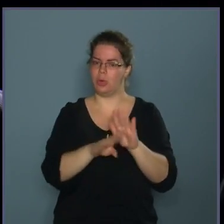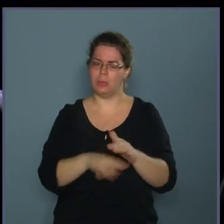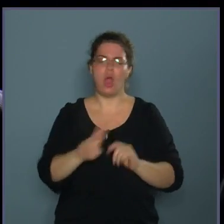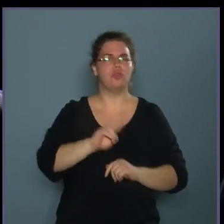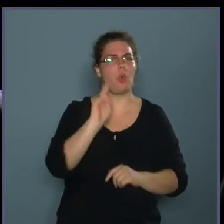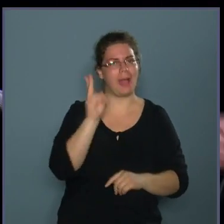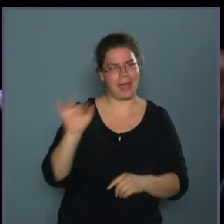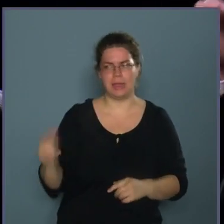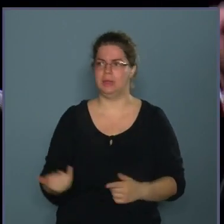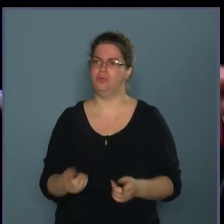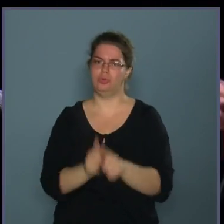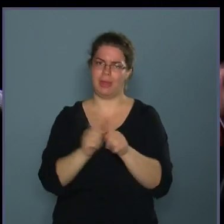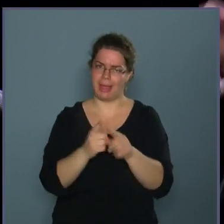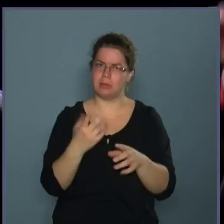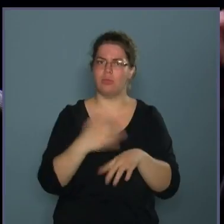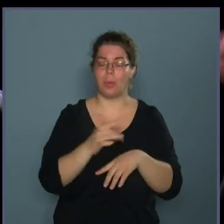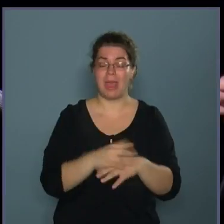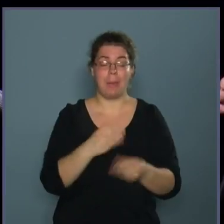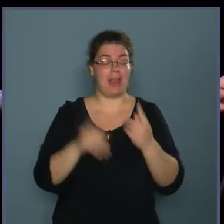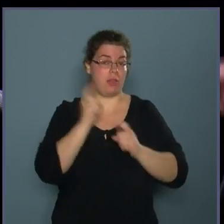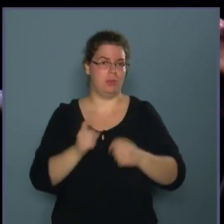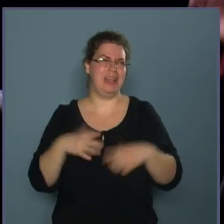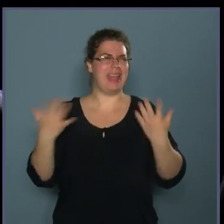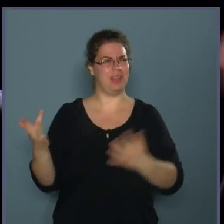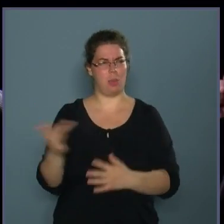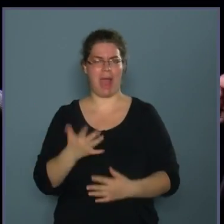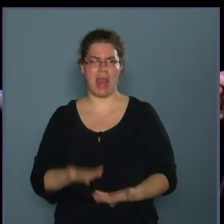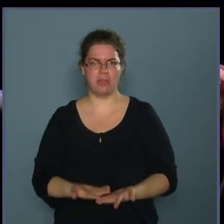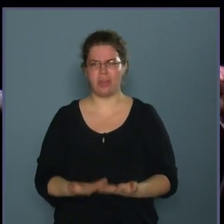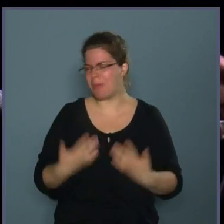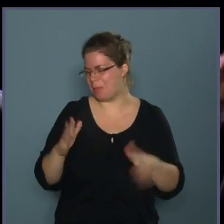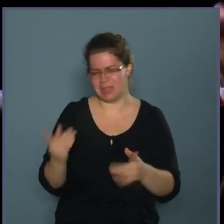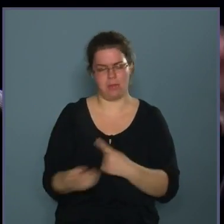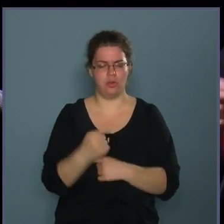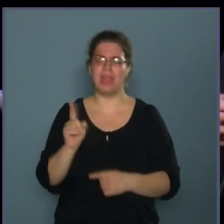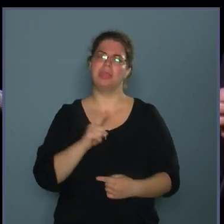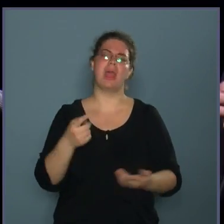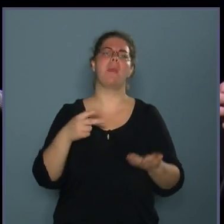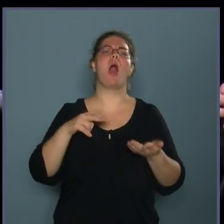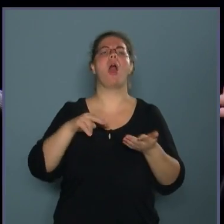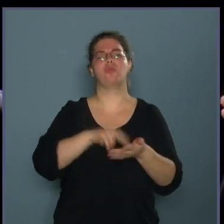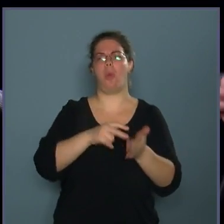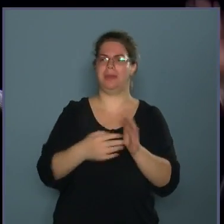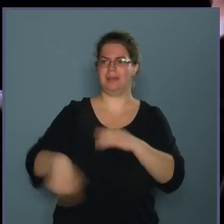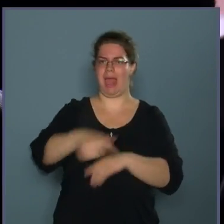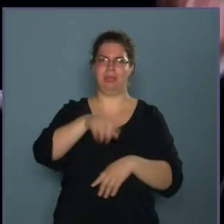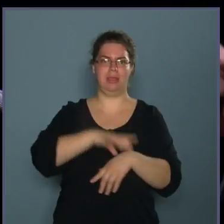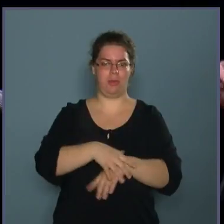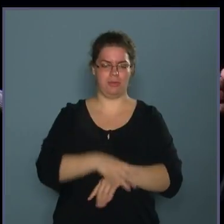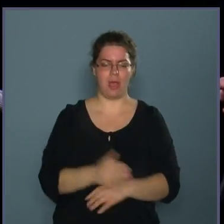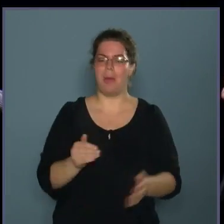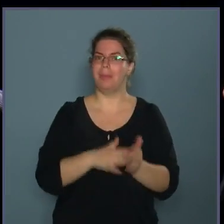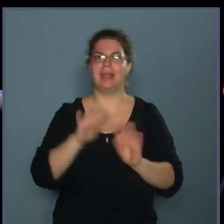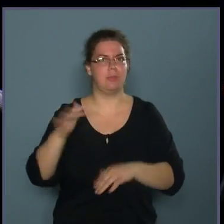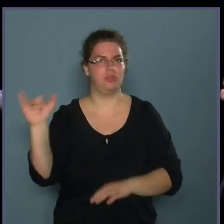is ugyanezt próbálják. Mert azt gondolom, hogy a legnagyobb ellenségünk, bármennyire is furcsa, az nem a körzeti orvos, még